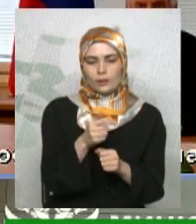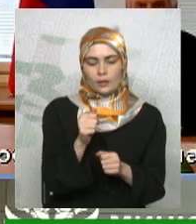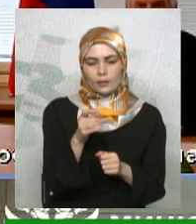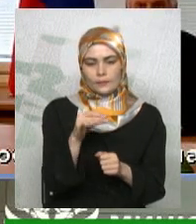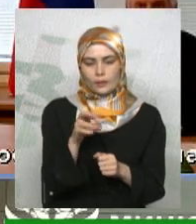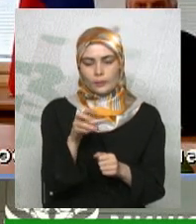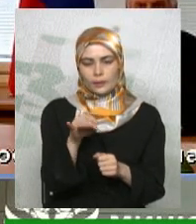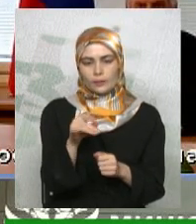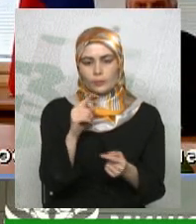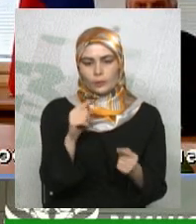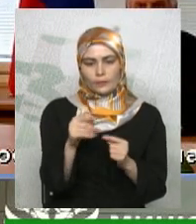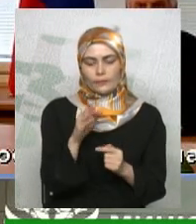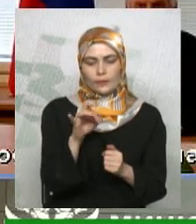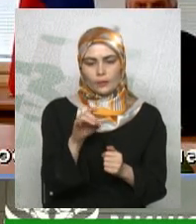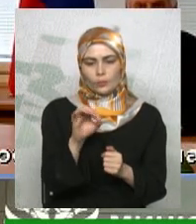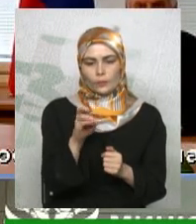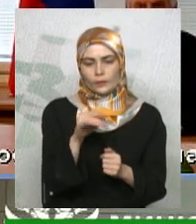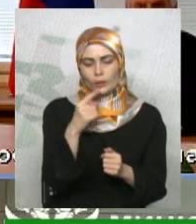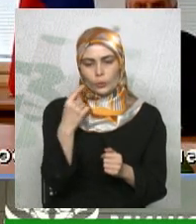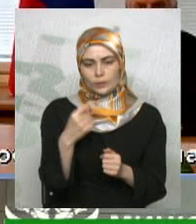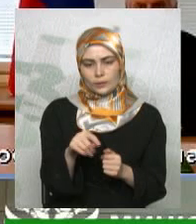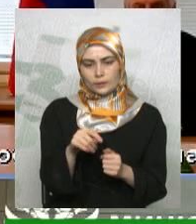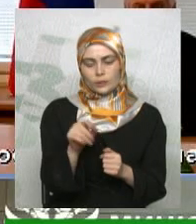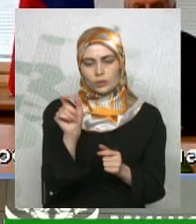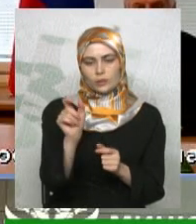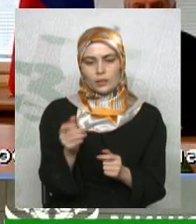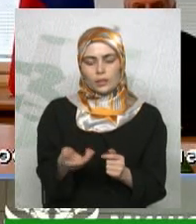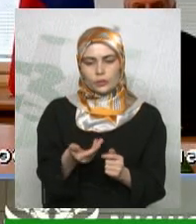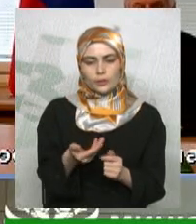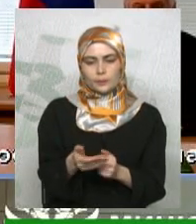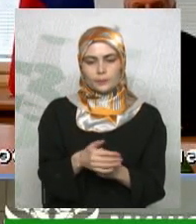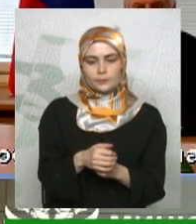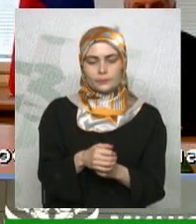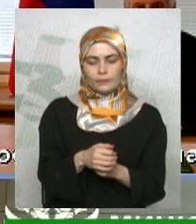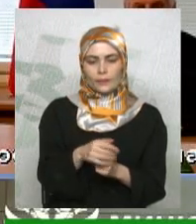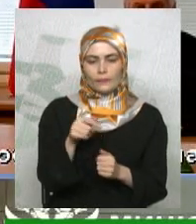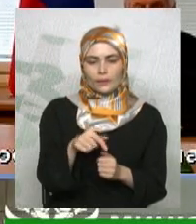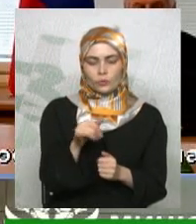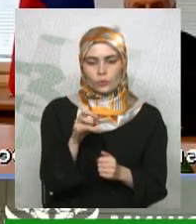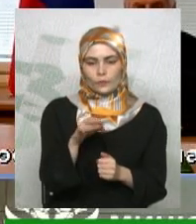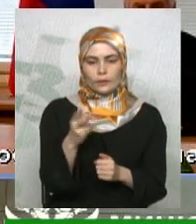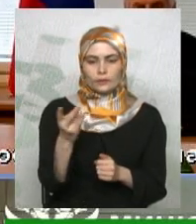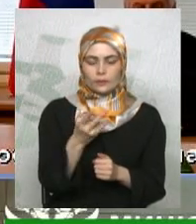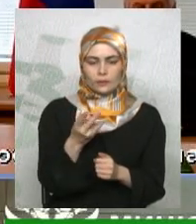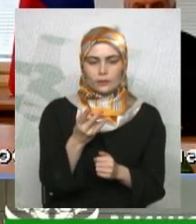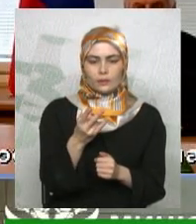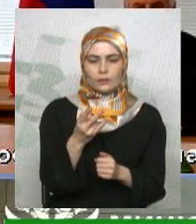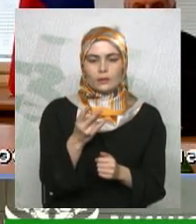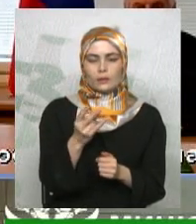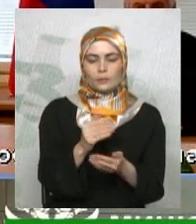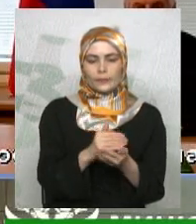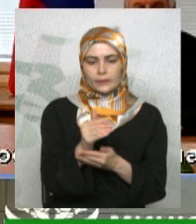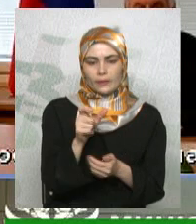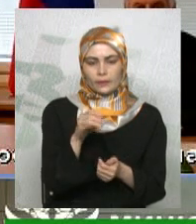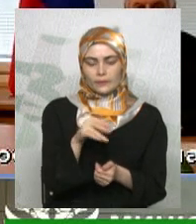по радикализации и вербовке российских граждан. В этих условиях требуется повысить эффективность